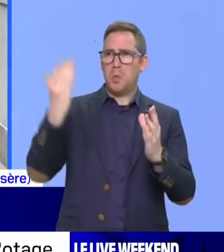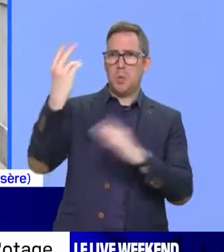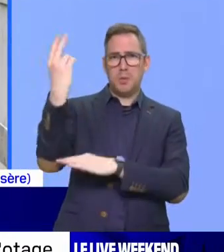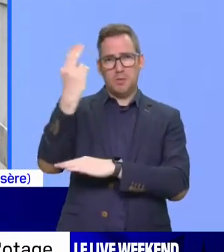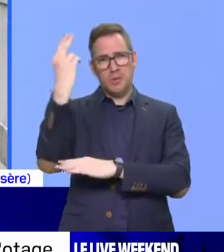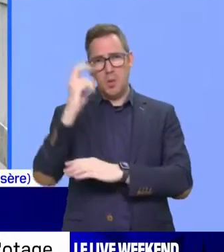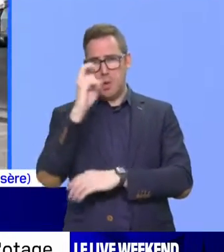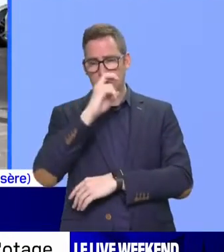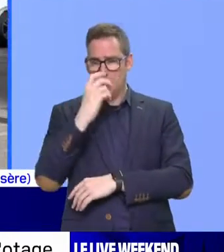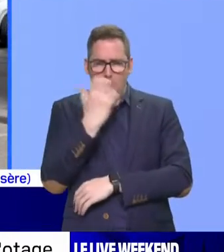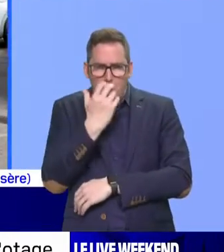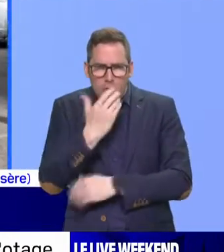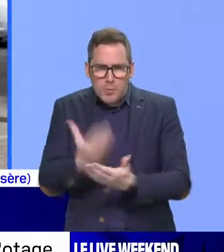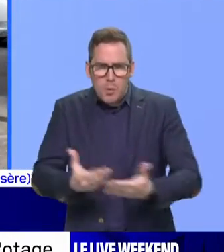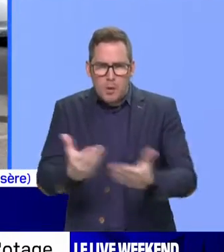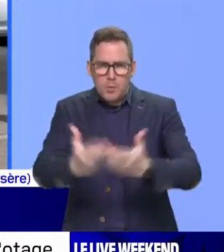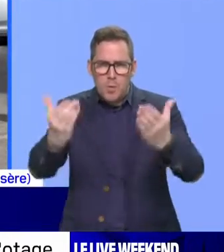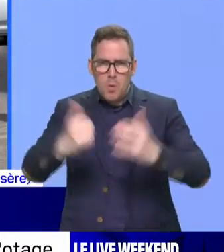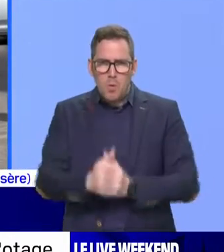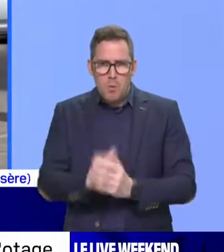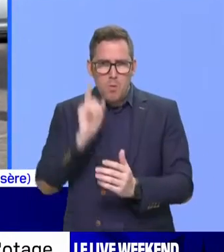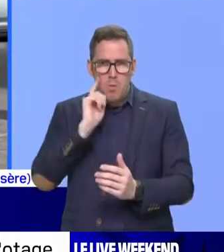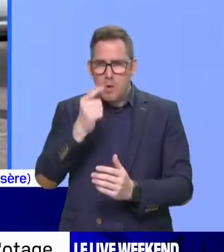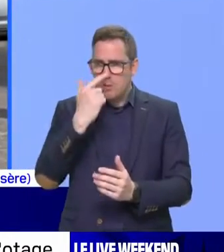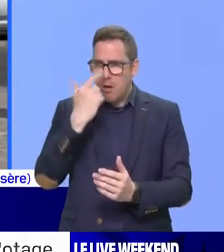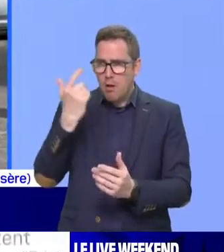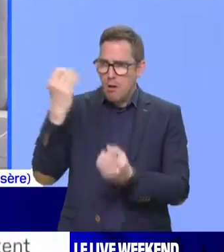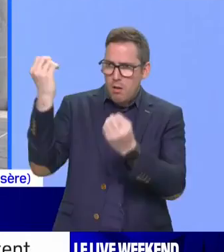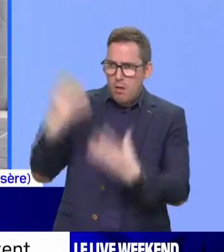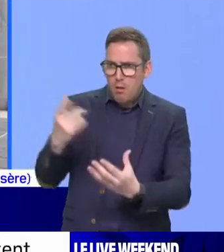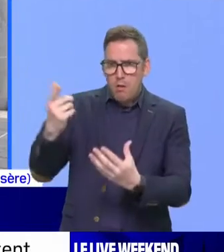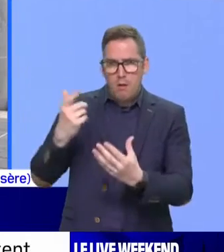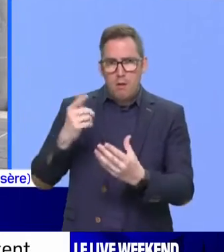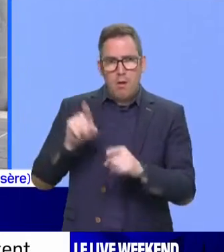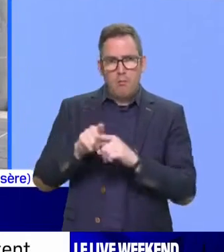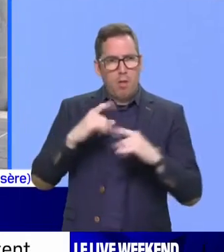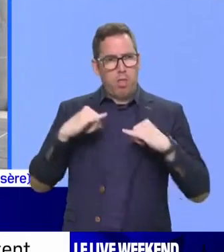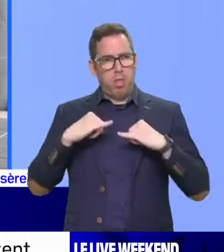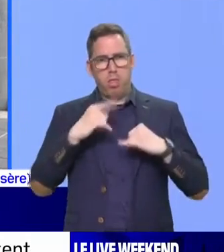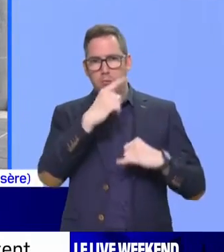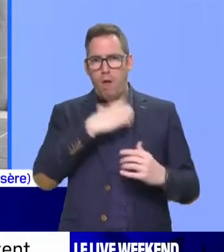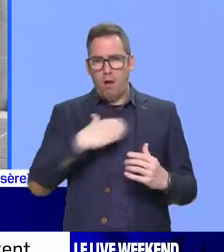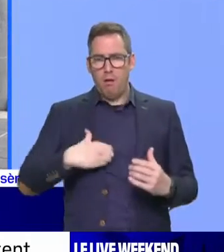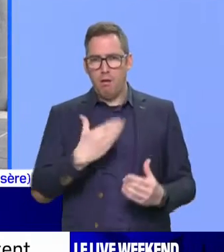c'est quand même terrible qu'elle soit affectée par cet immobilisme municipal.